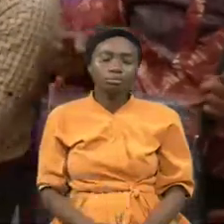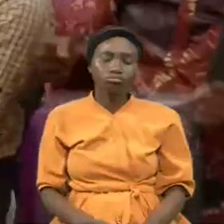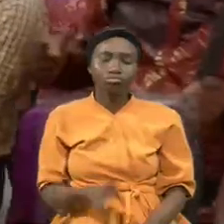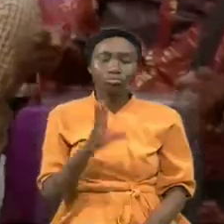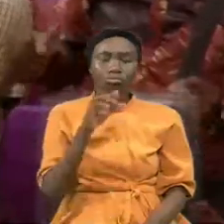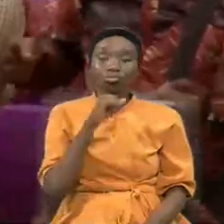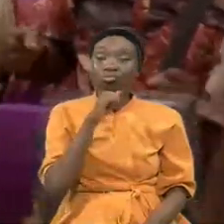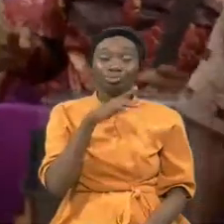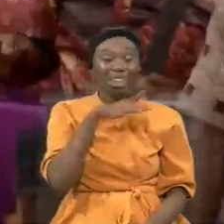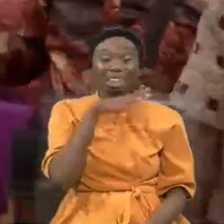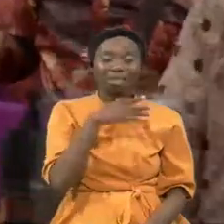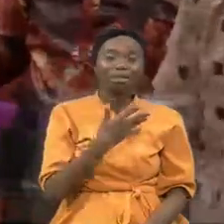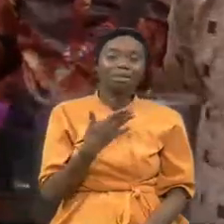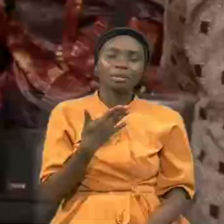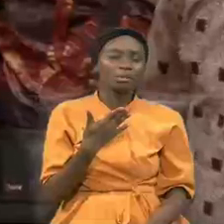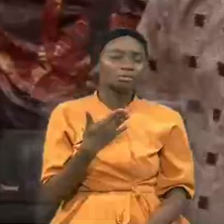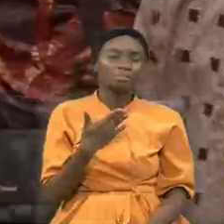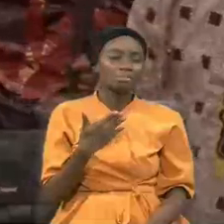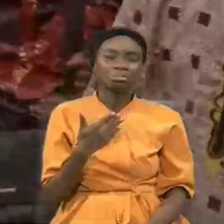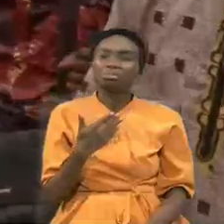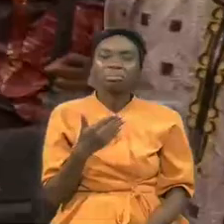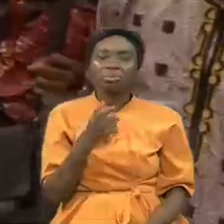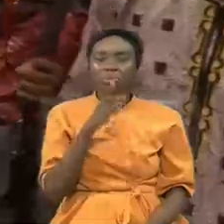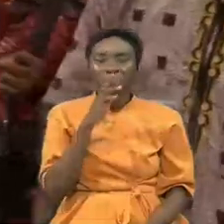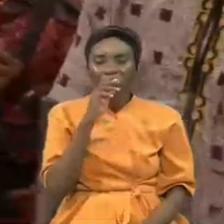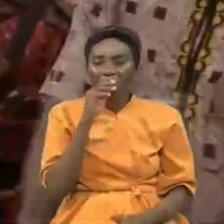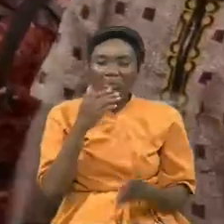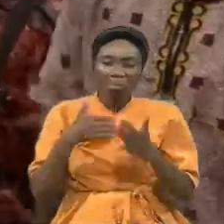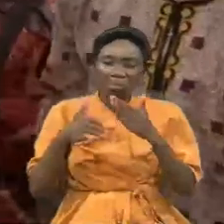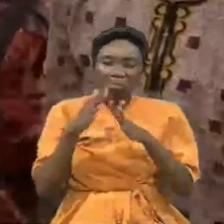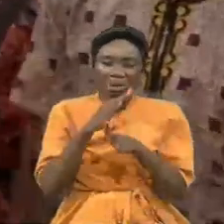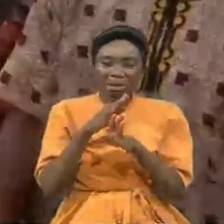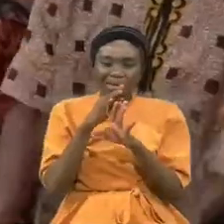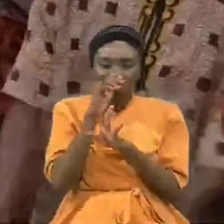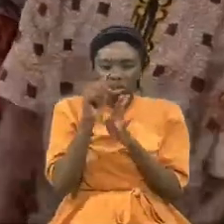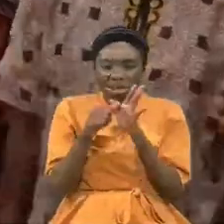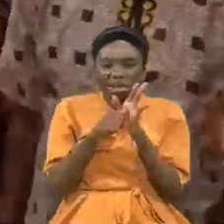Pas de choses sales derrière ton rideau, derrière la porte.